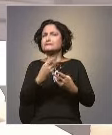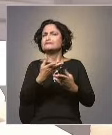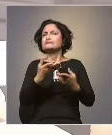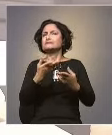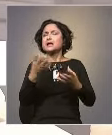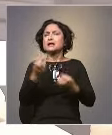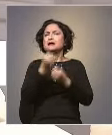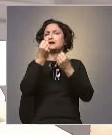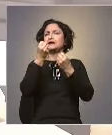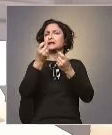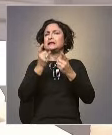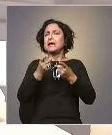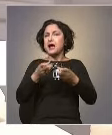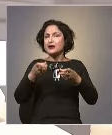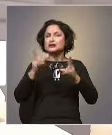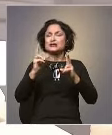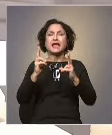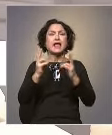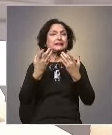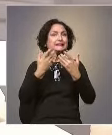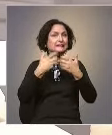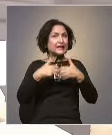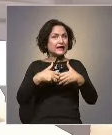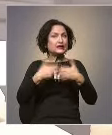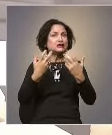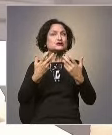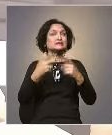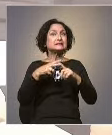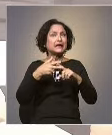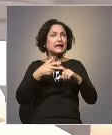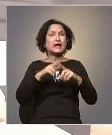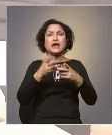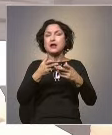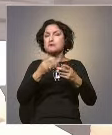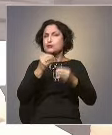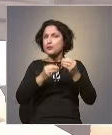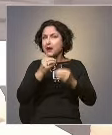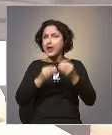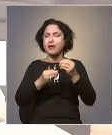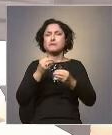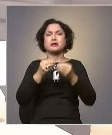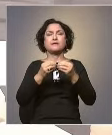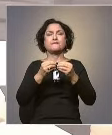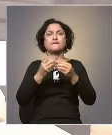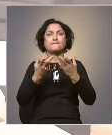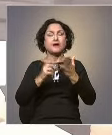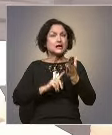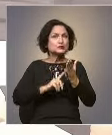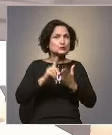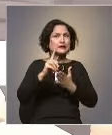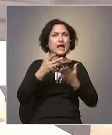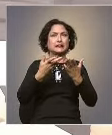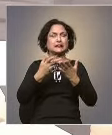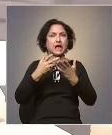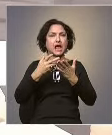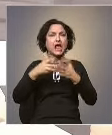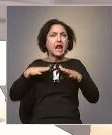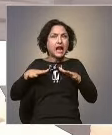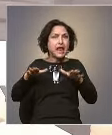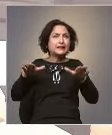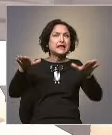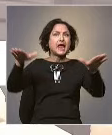могат да решават технически проблеми, които възникват в резултат на летенето на самолетите. И разработката наистина премина